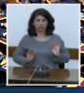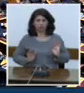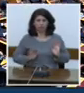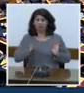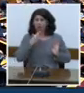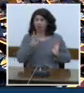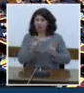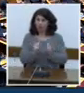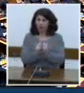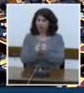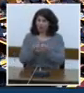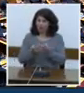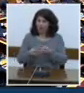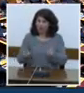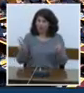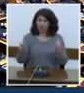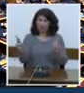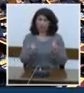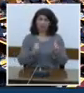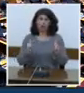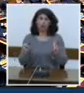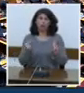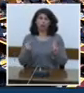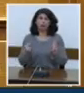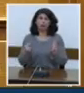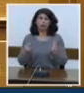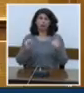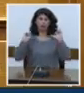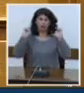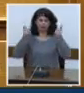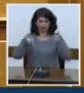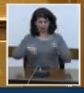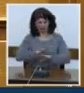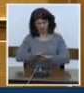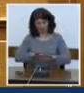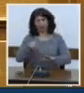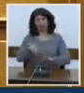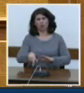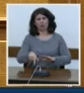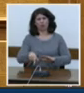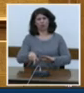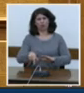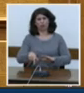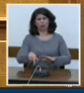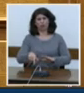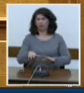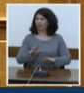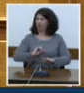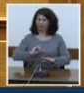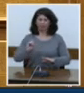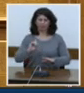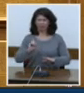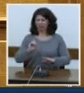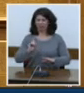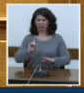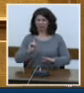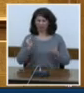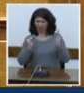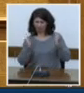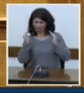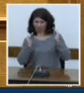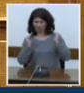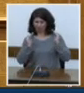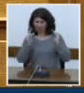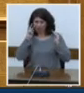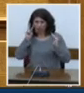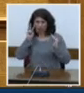φιλελεύθερη κοινοβουλευτική δημοκρατία, κύριε Πρόεδρε, και τελειώνω με αυτό, δεν διστάζει να κοιτάξει στα μάτια